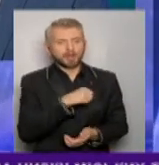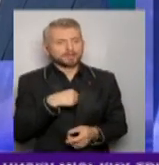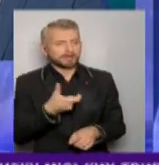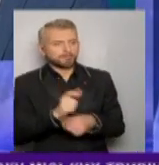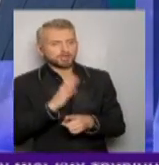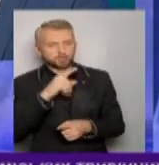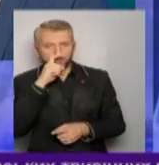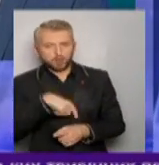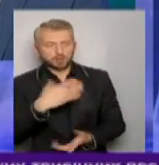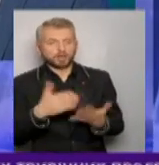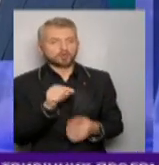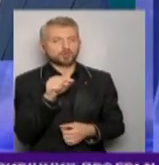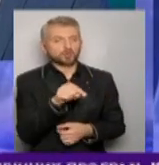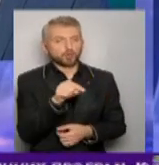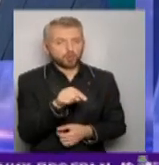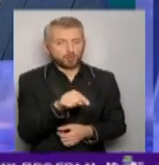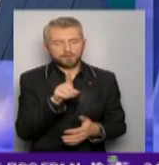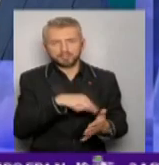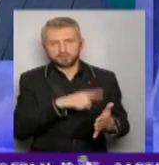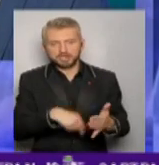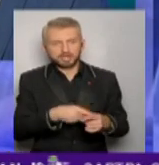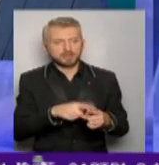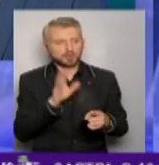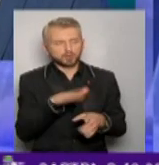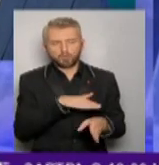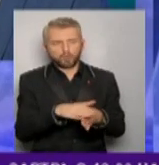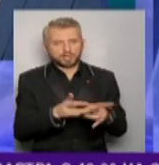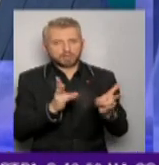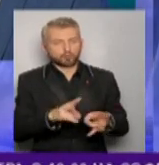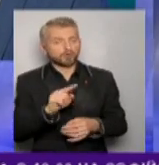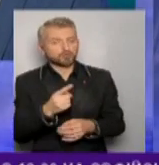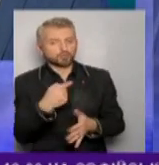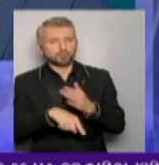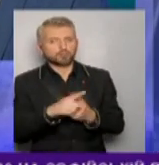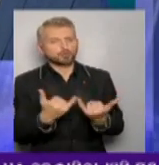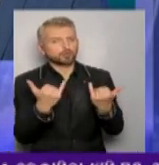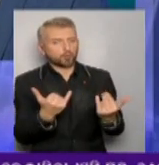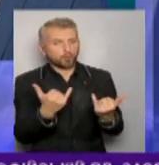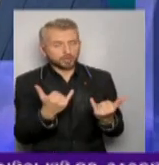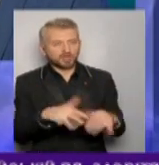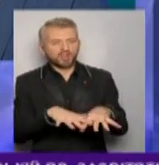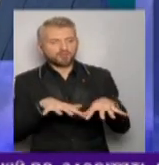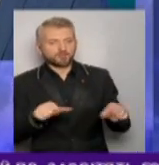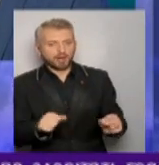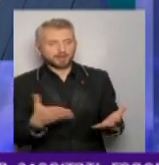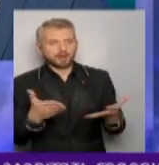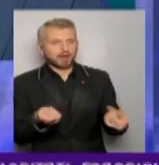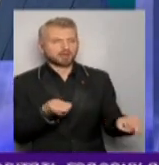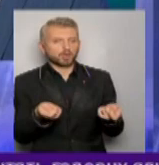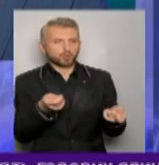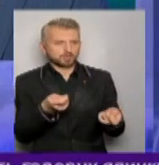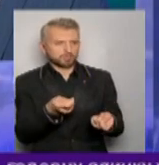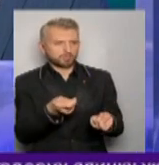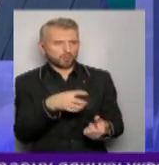погано, якщо його відмінити. Це буде повна катастрофа. Чому? Тому що сьогодні влада, яка керується